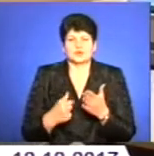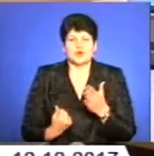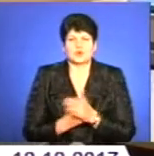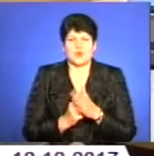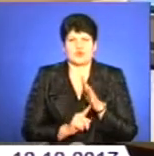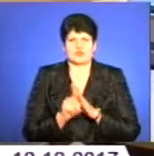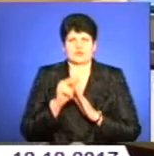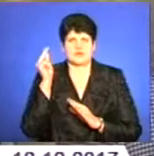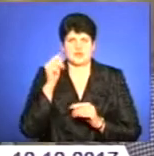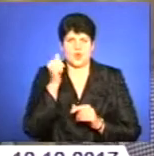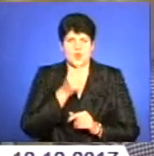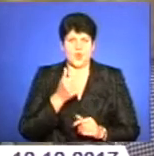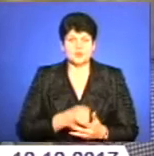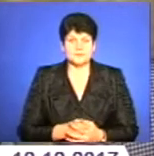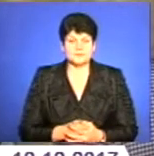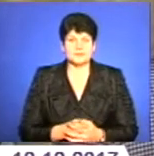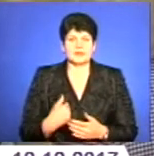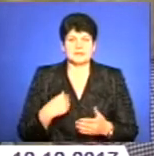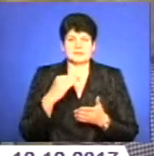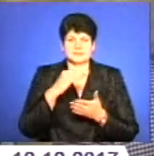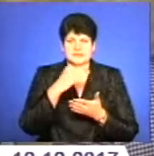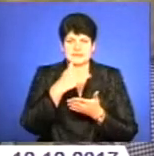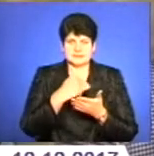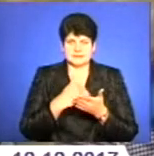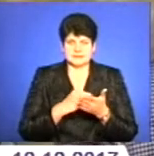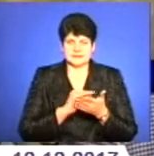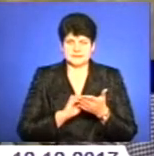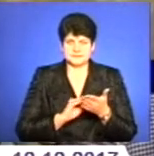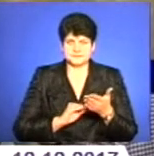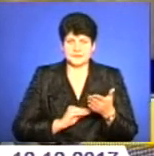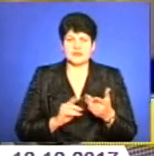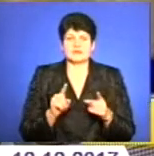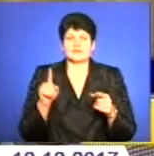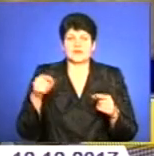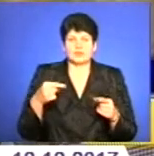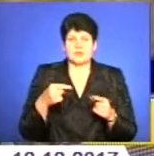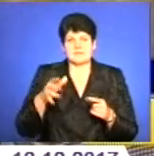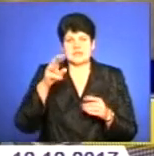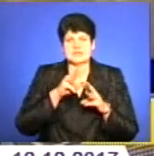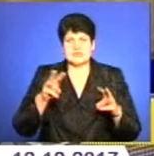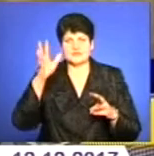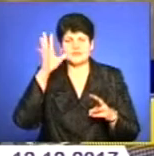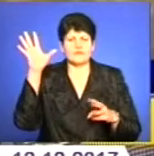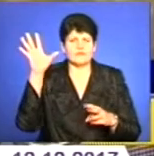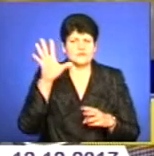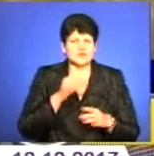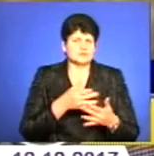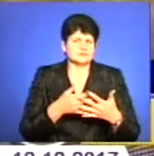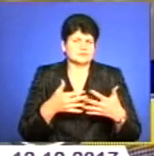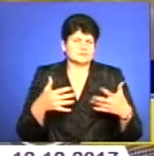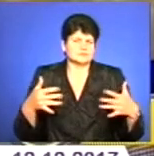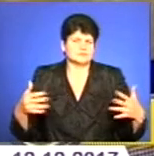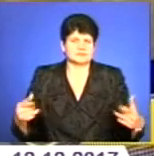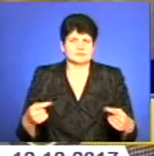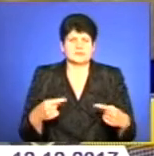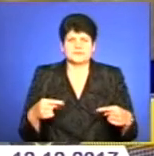навчального року. Ми склали списки згідно з вимогами Міністерства освіти всіх тих засобів, технічних засобів,